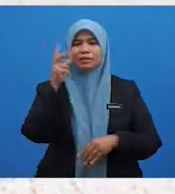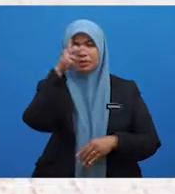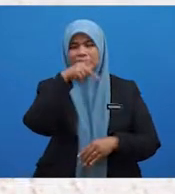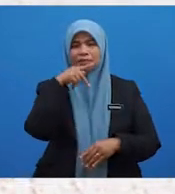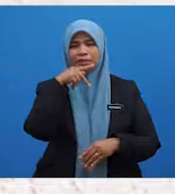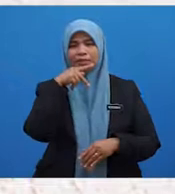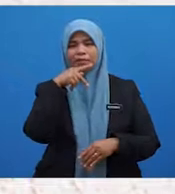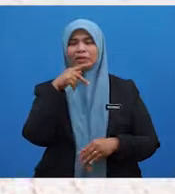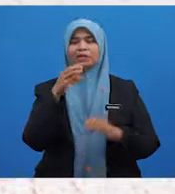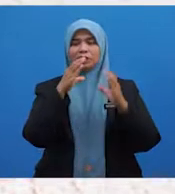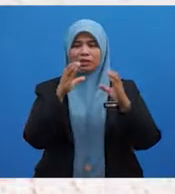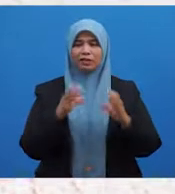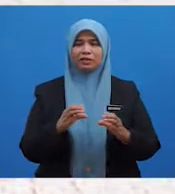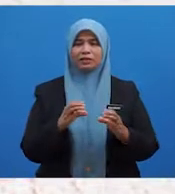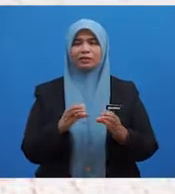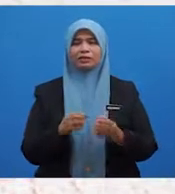sikap, cara,